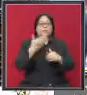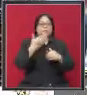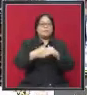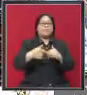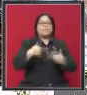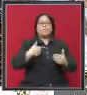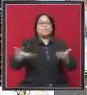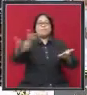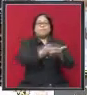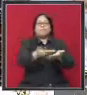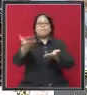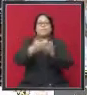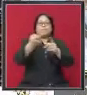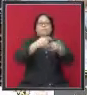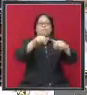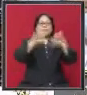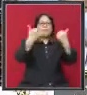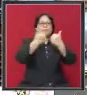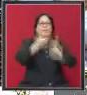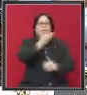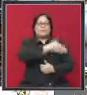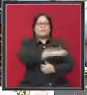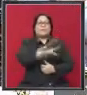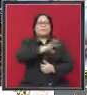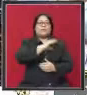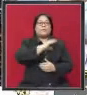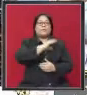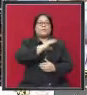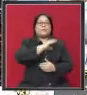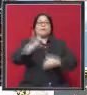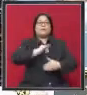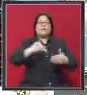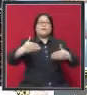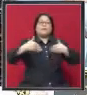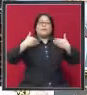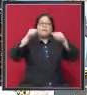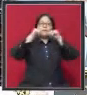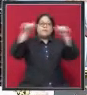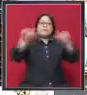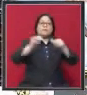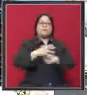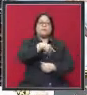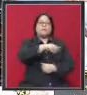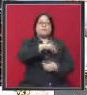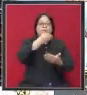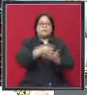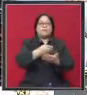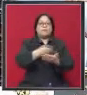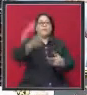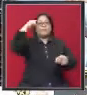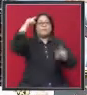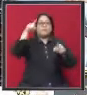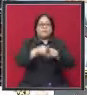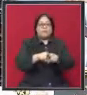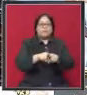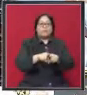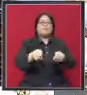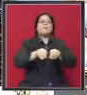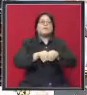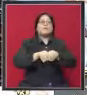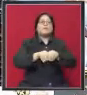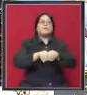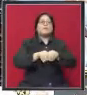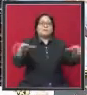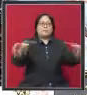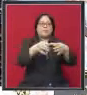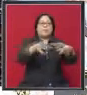setelah mengambil kira cadangan oleh Persatuan Bekas Polis Malaysia, sukacita dimaklumkan bahawa Kementerian Kewangan bersetuju bagi